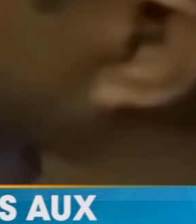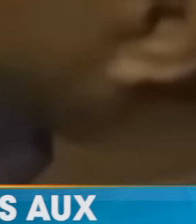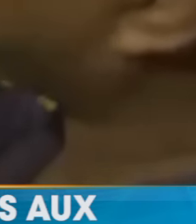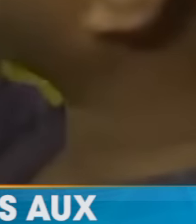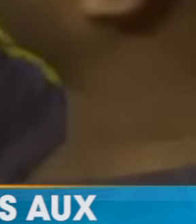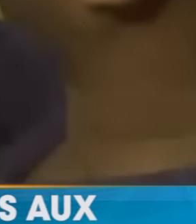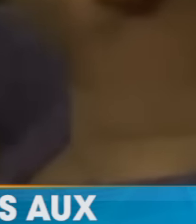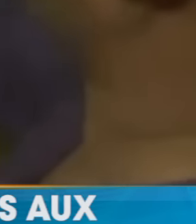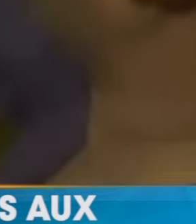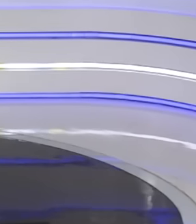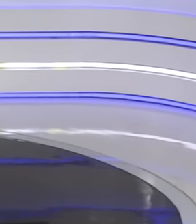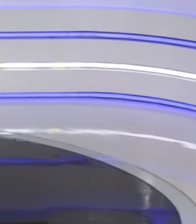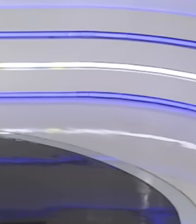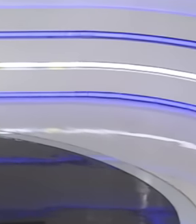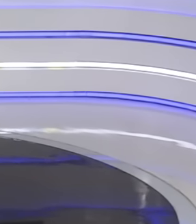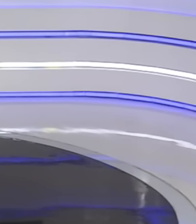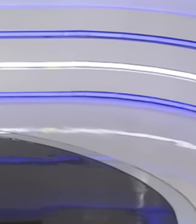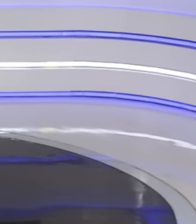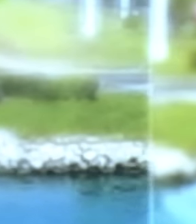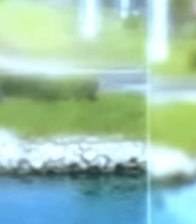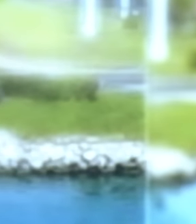prochain.